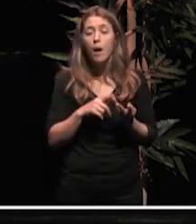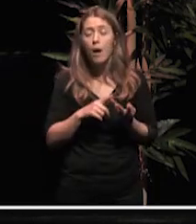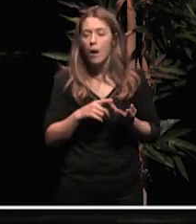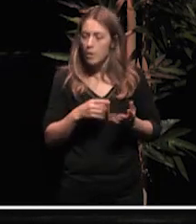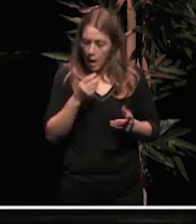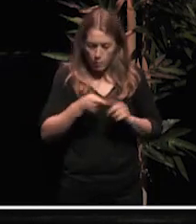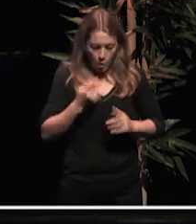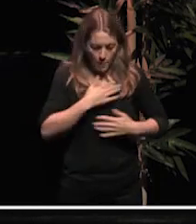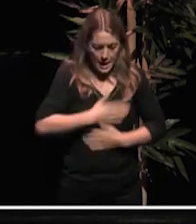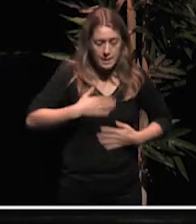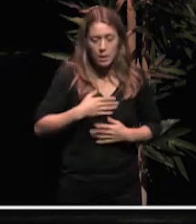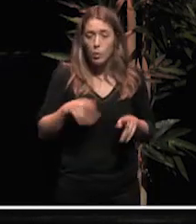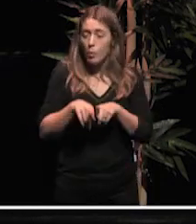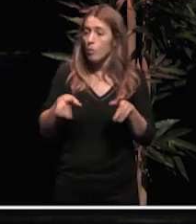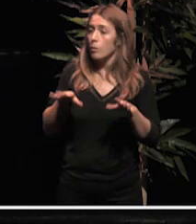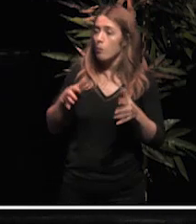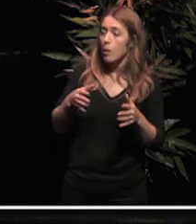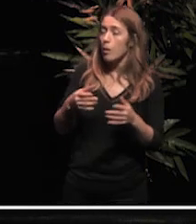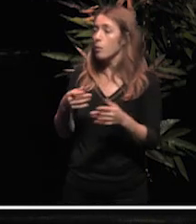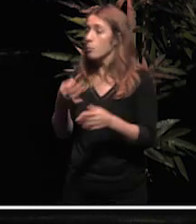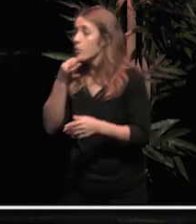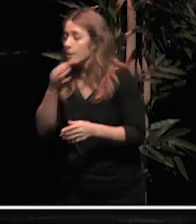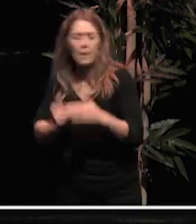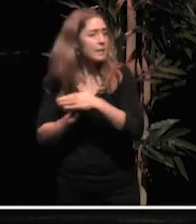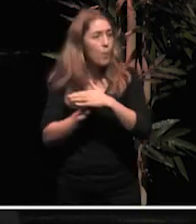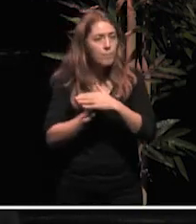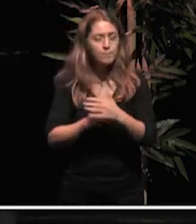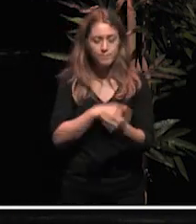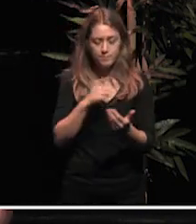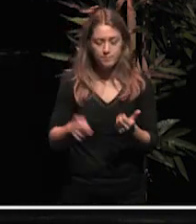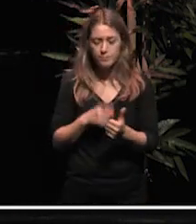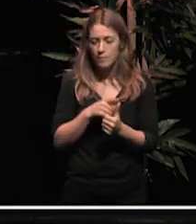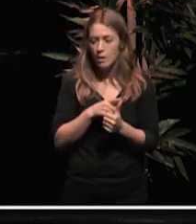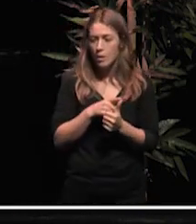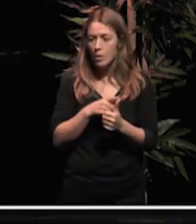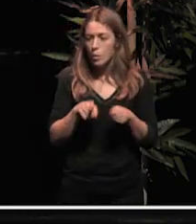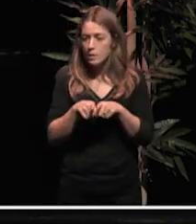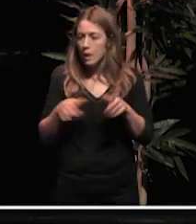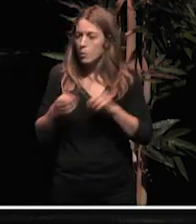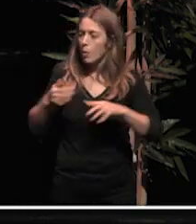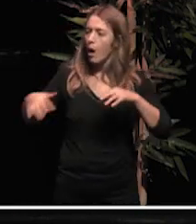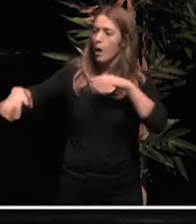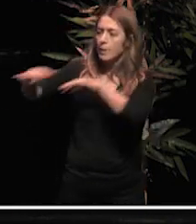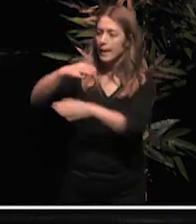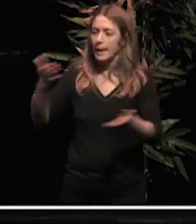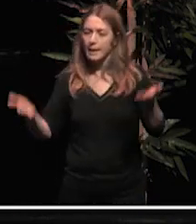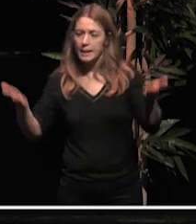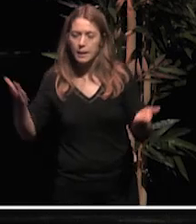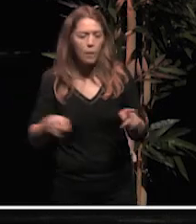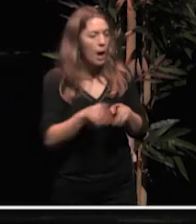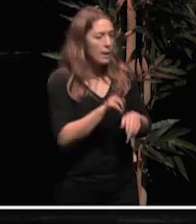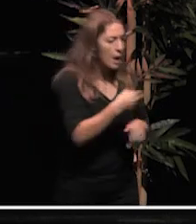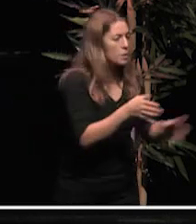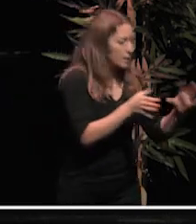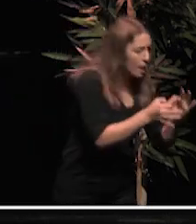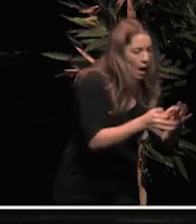profitant carpe diem, en allant le plus loin possible. Et enfin, cinquièmement, conserver une harmonie autour de soi, harmonie avec la nature, harmonie avec